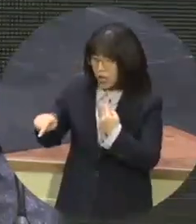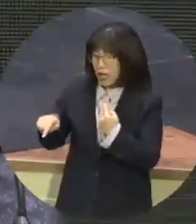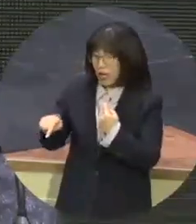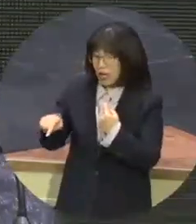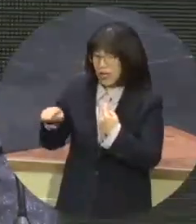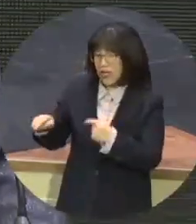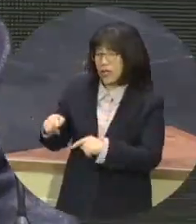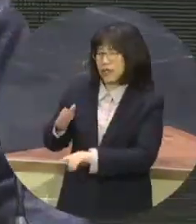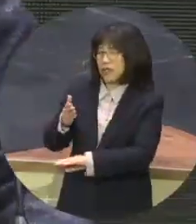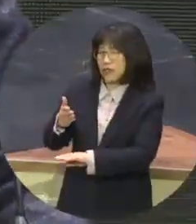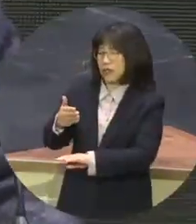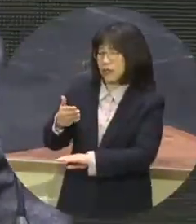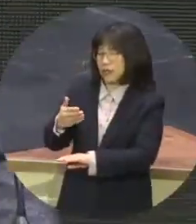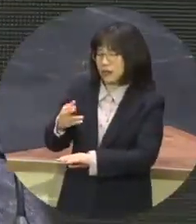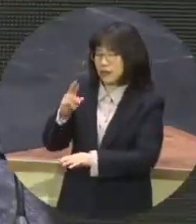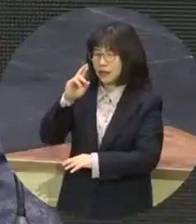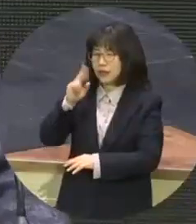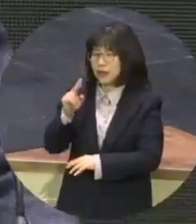여러분,